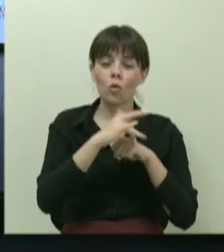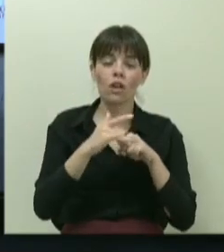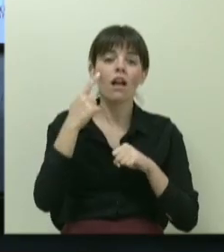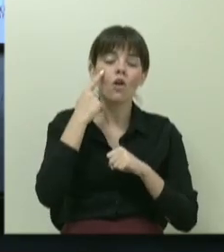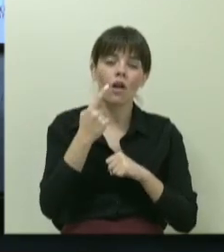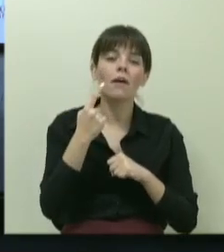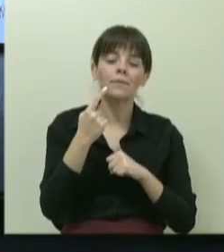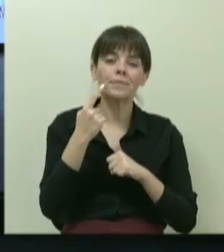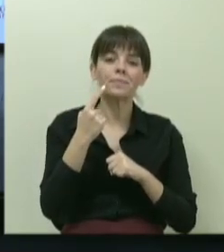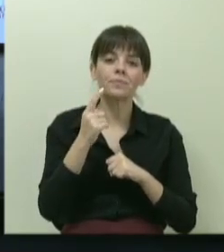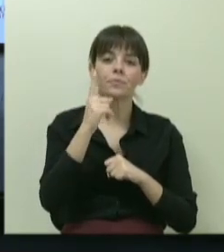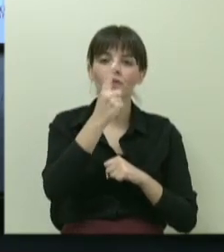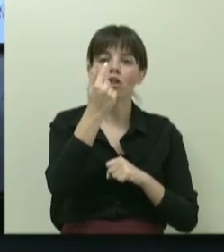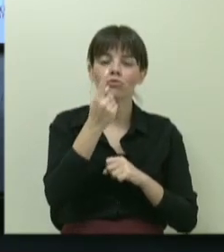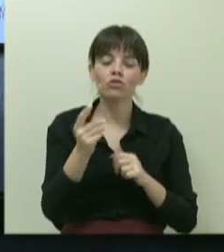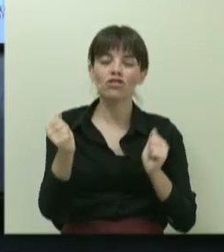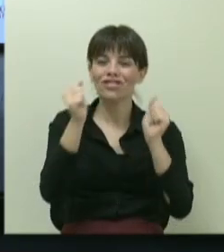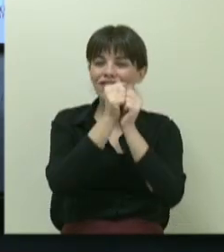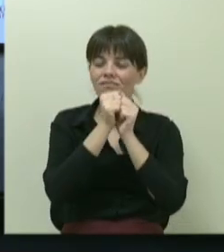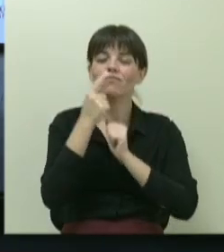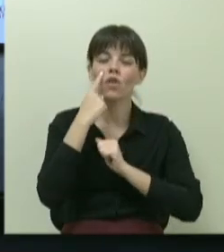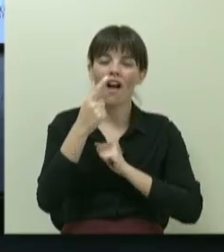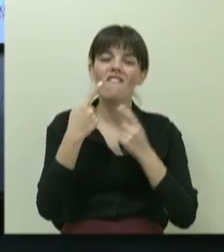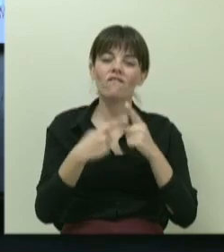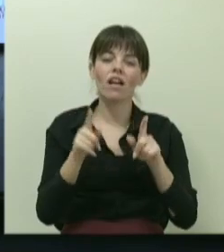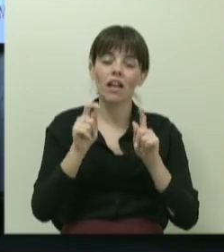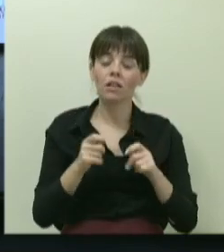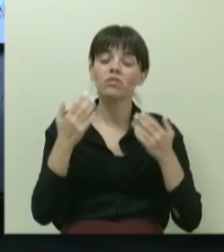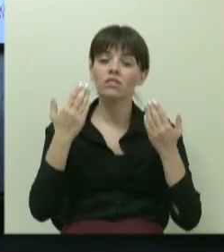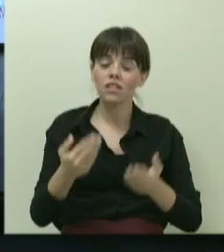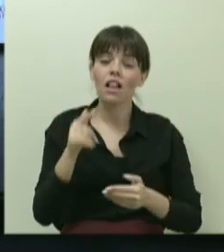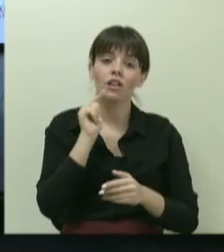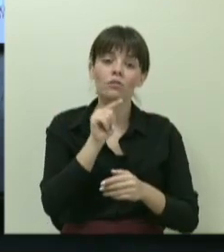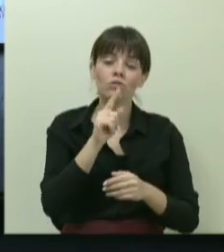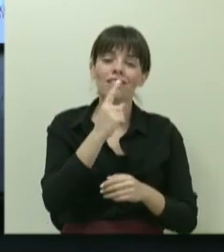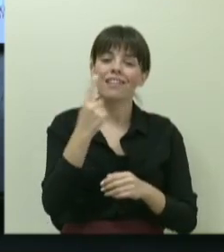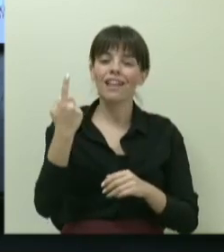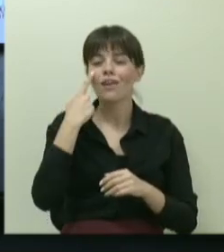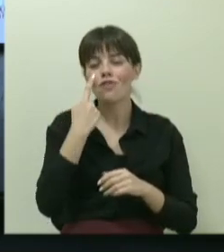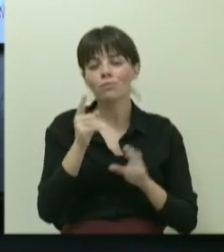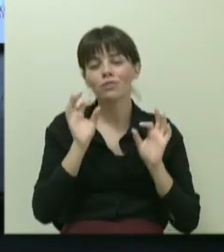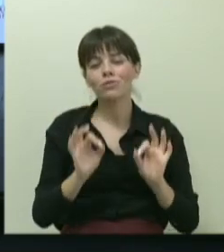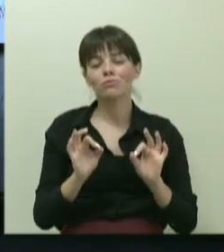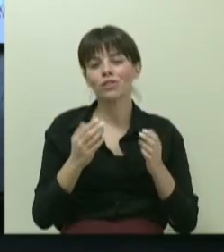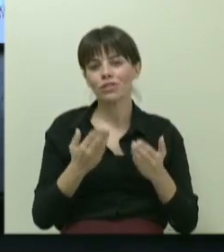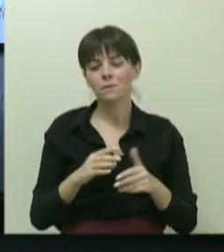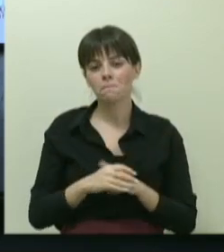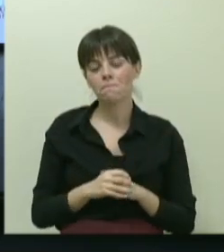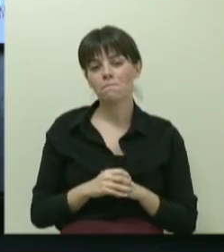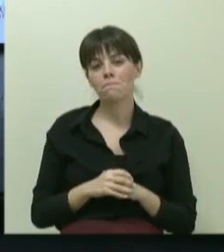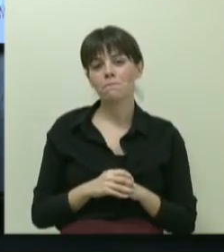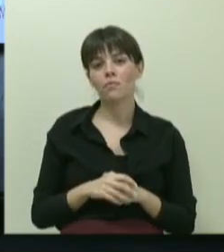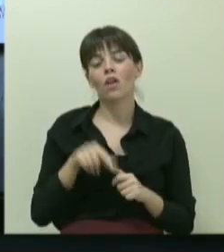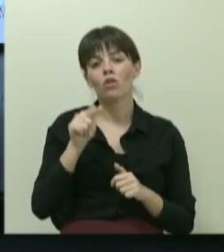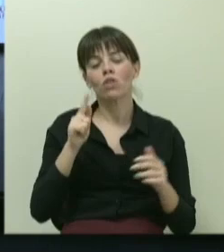ülkelerine 1,5 kat fark atmış. Yani buradan tek tek görmek mümkün.